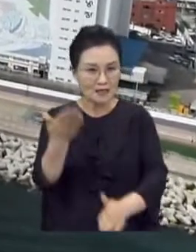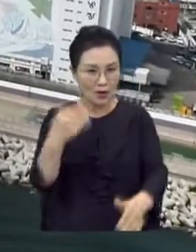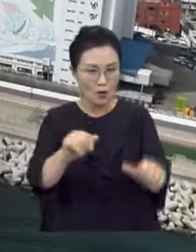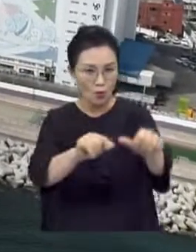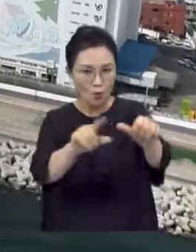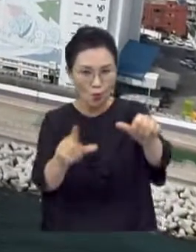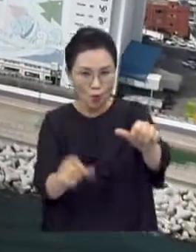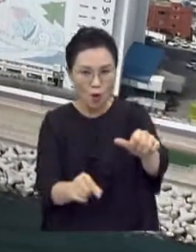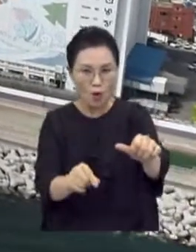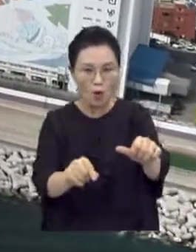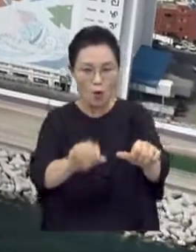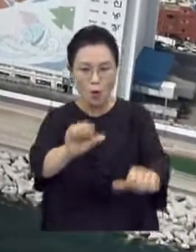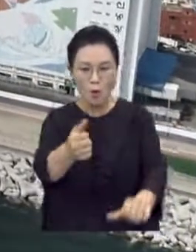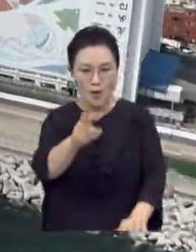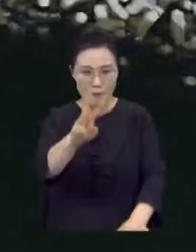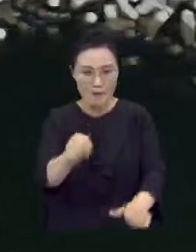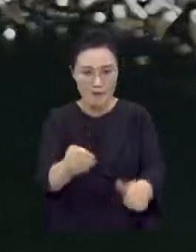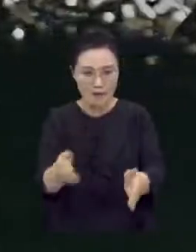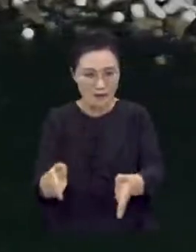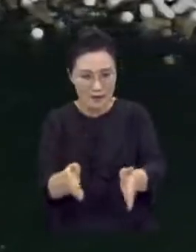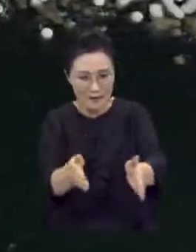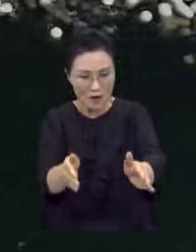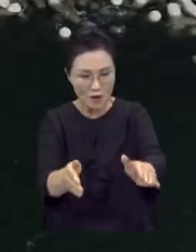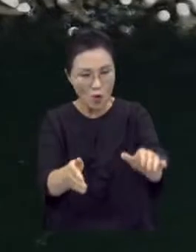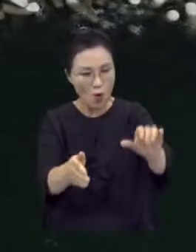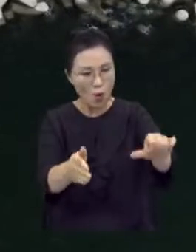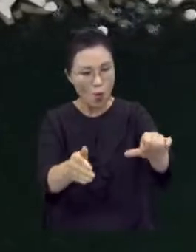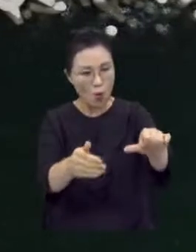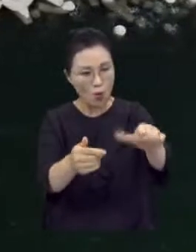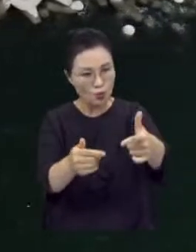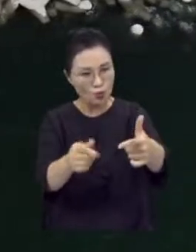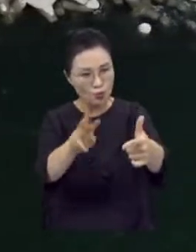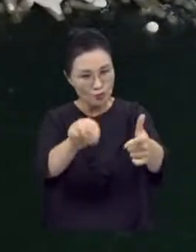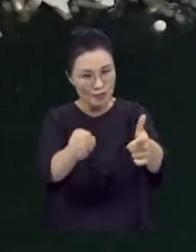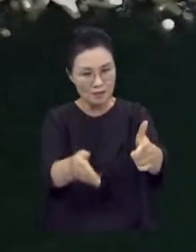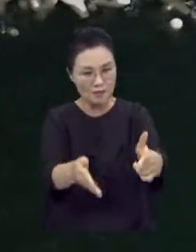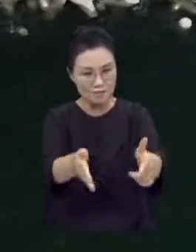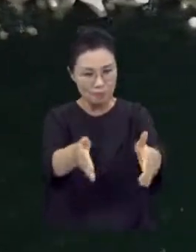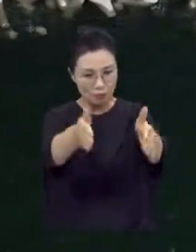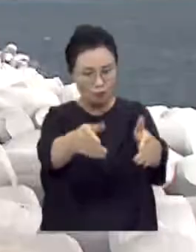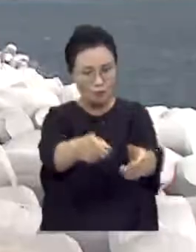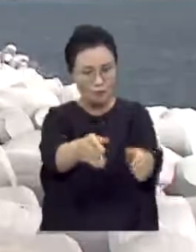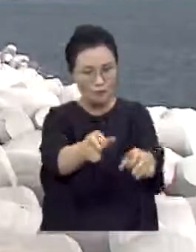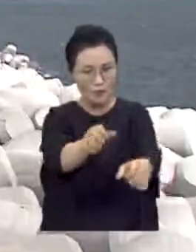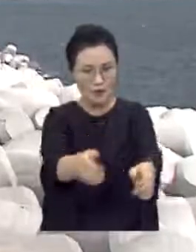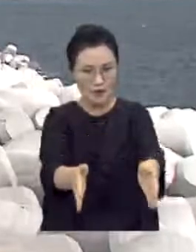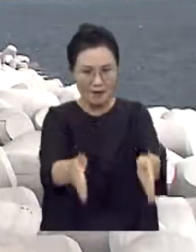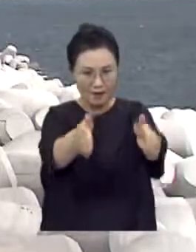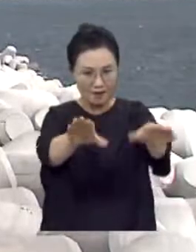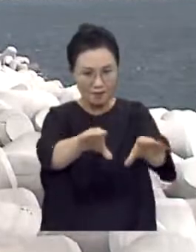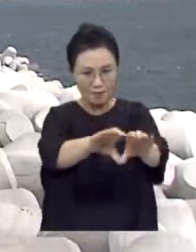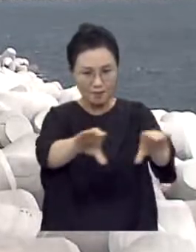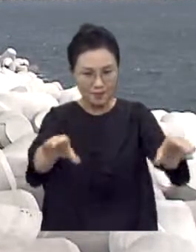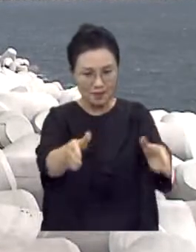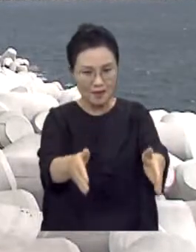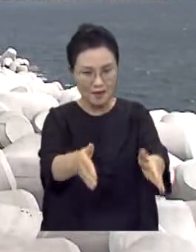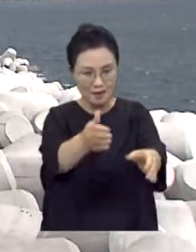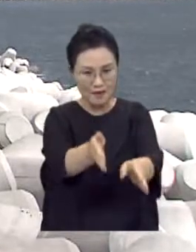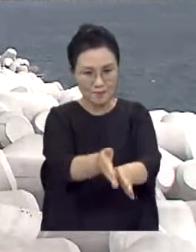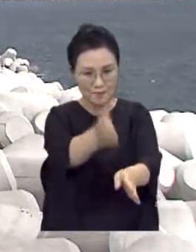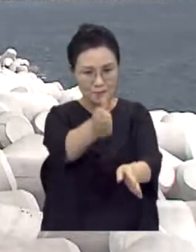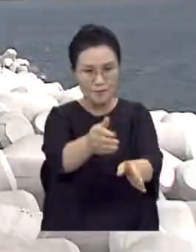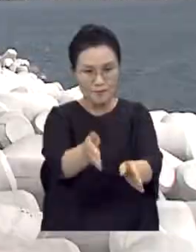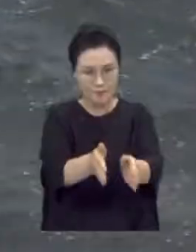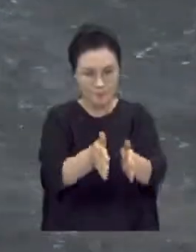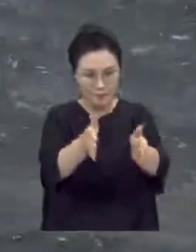5월 500m 해안을 따라 오른 m 높이의 방제 시설을 완공해 씁니다 국비지원을 받아 총 공사비